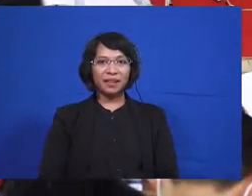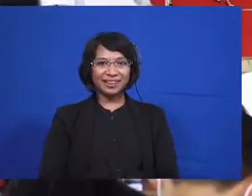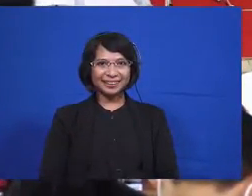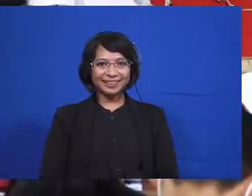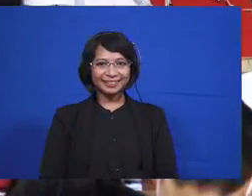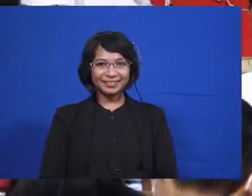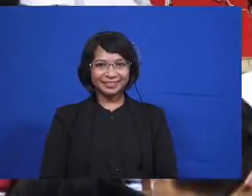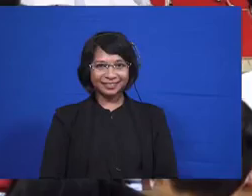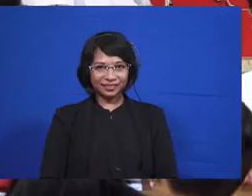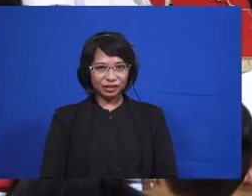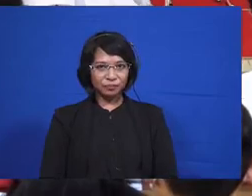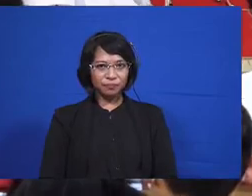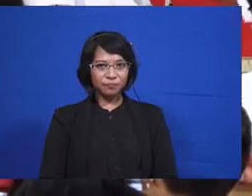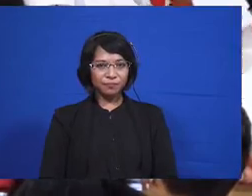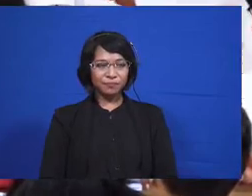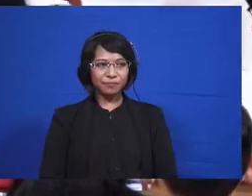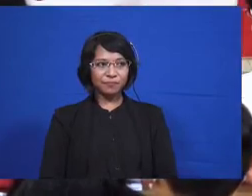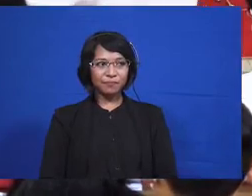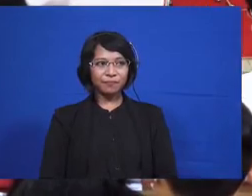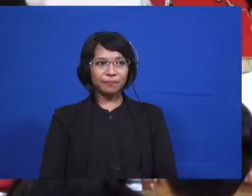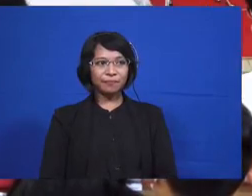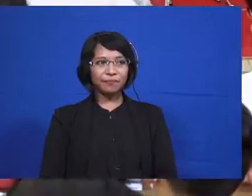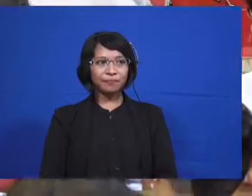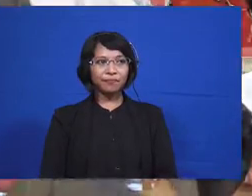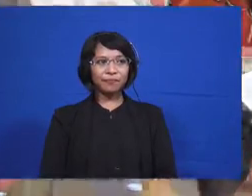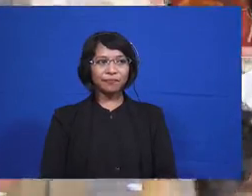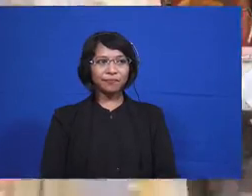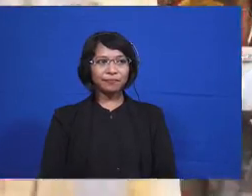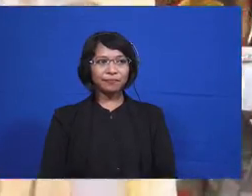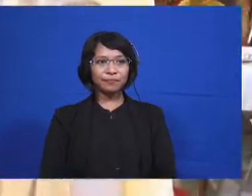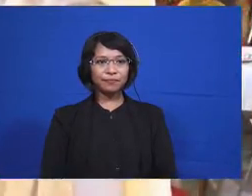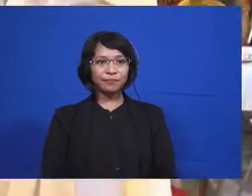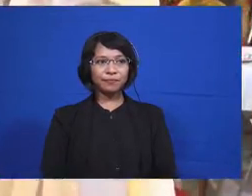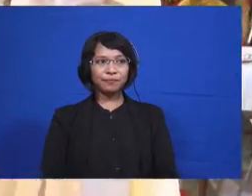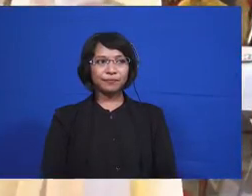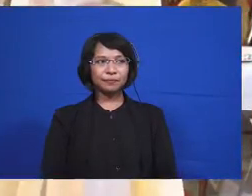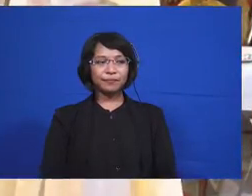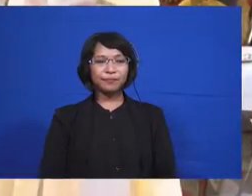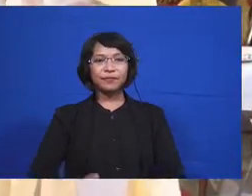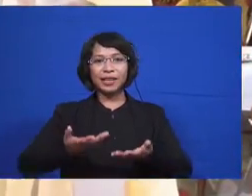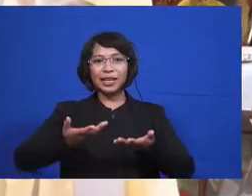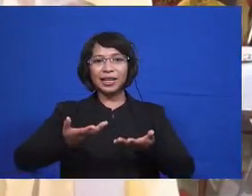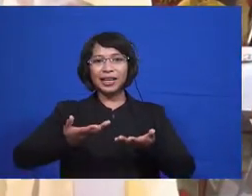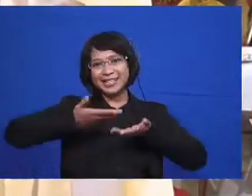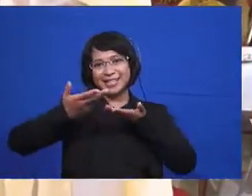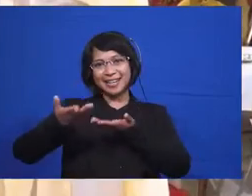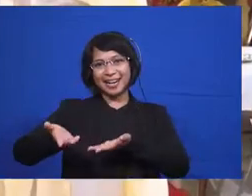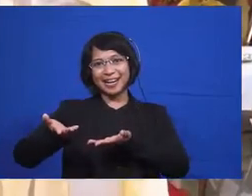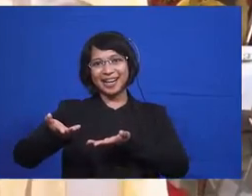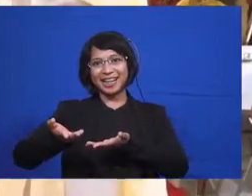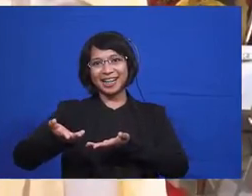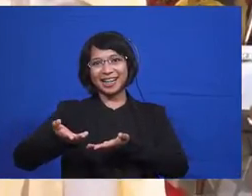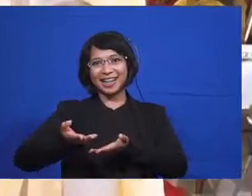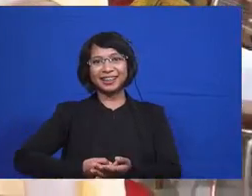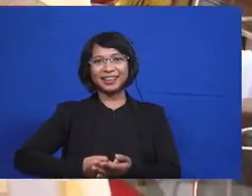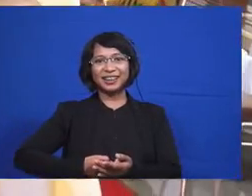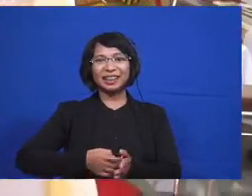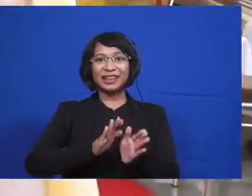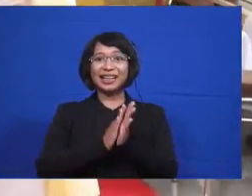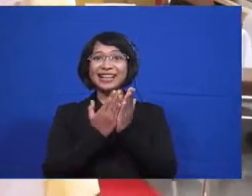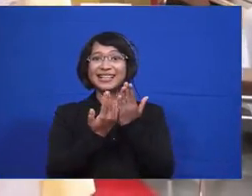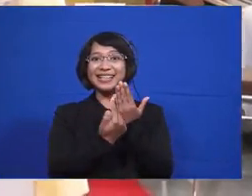Dan sebagai tanda penyertaan Tuhan, kepada Romo akan diserahkan kitab suci dan